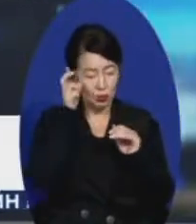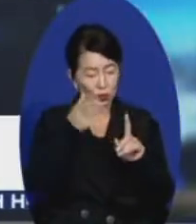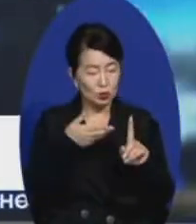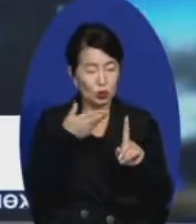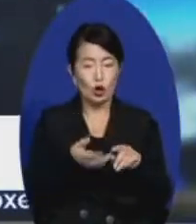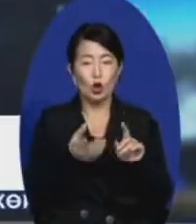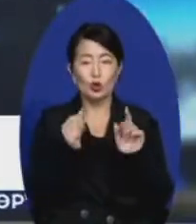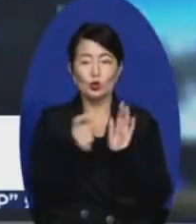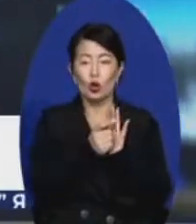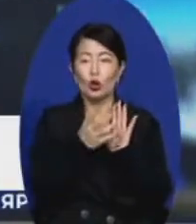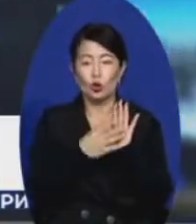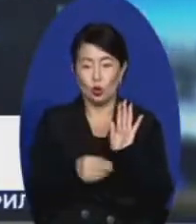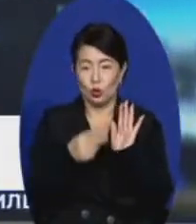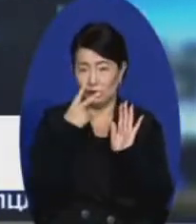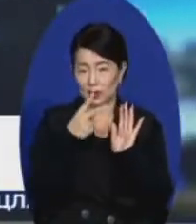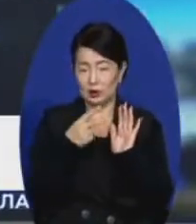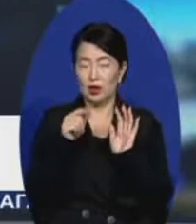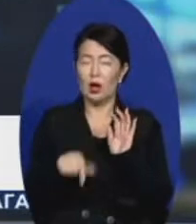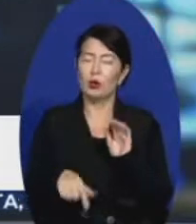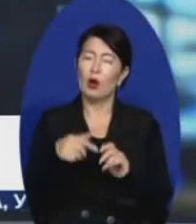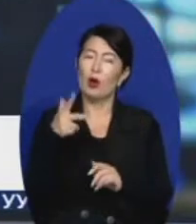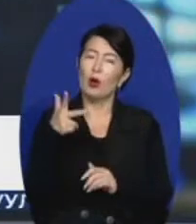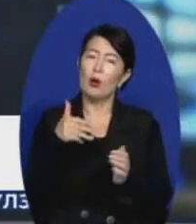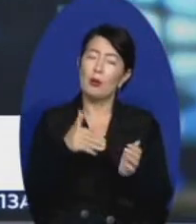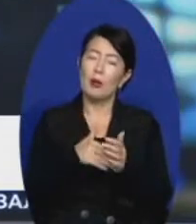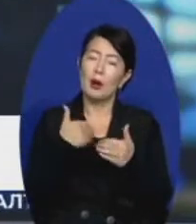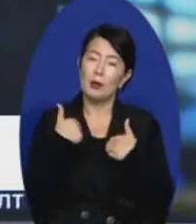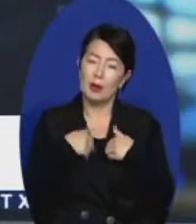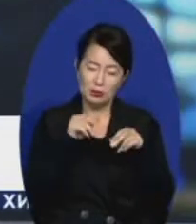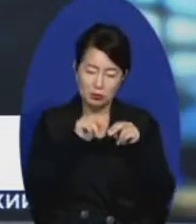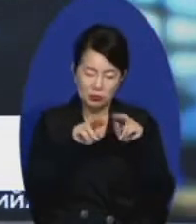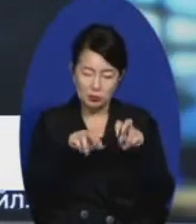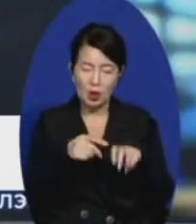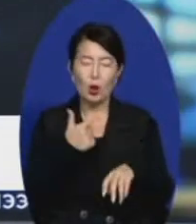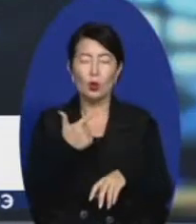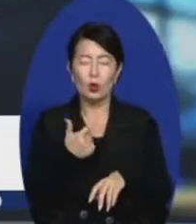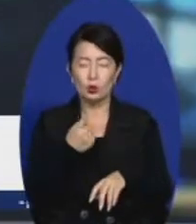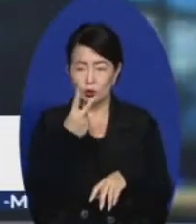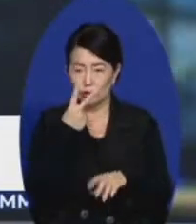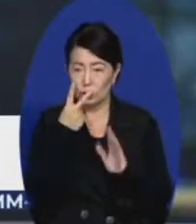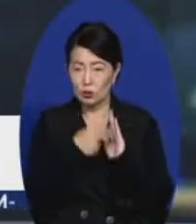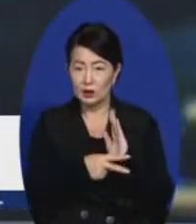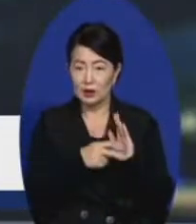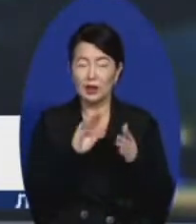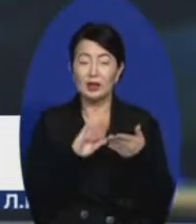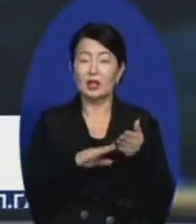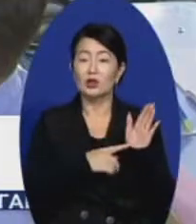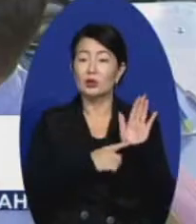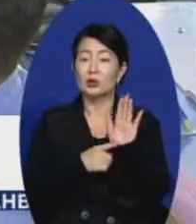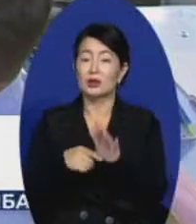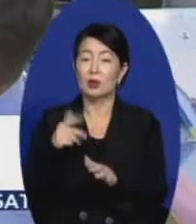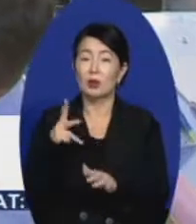чухал нөлөөтэй гэж салбай ямагдж байгаа. Тэгвэл өнөөдөр 3000 гаруй багшид хийсэн гүйцэтгэлийн үнэлгээг олон нийтэд танилцууллаа.